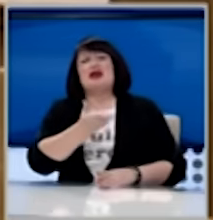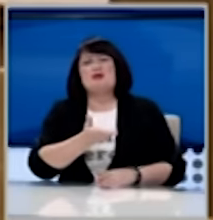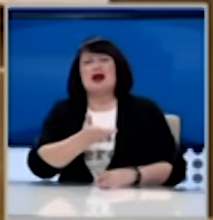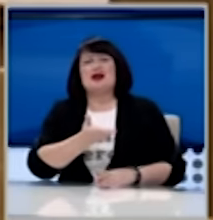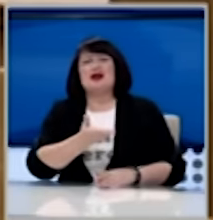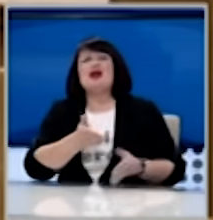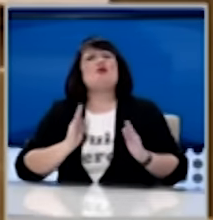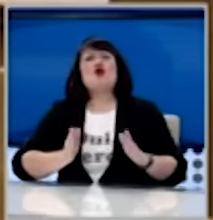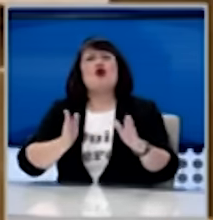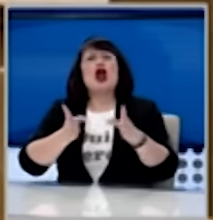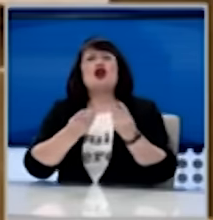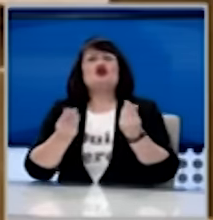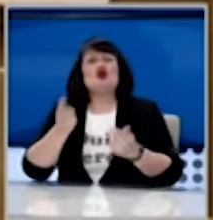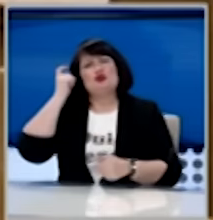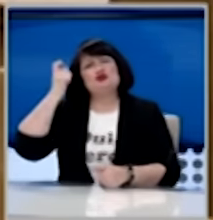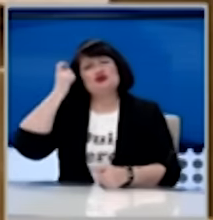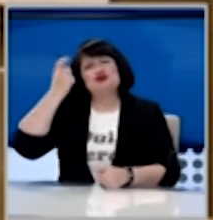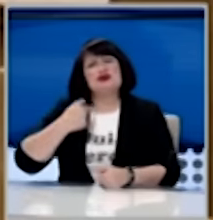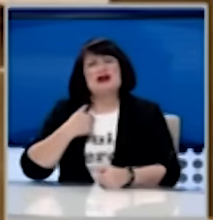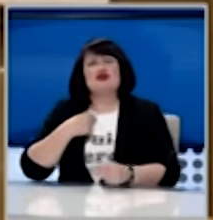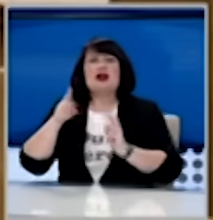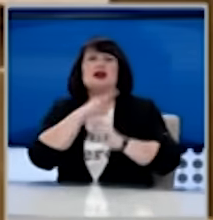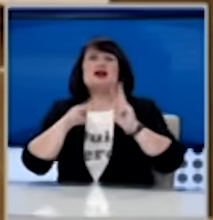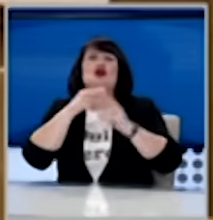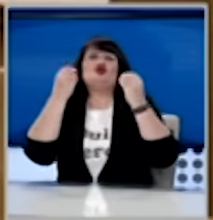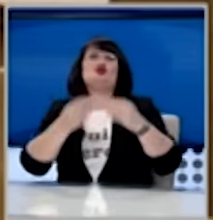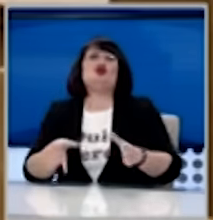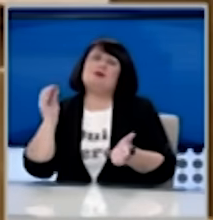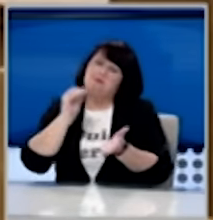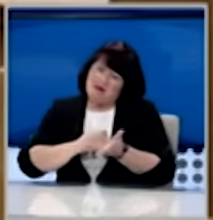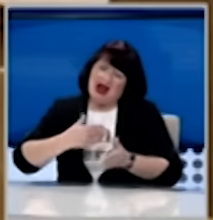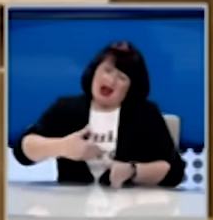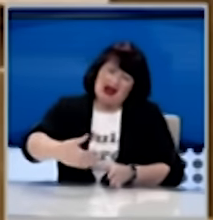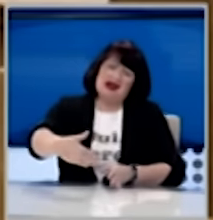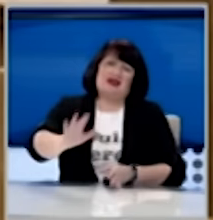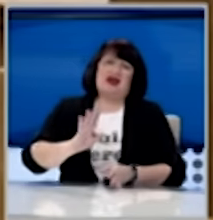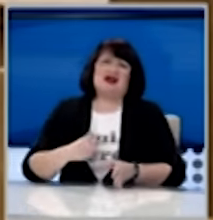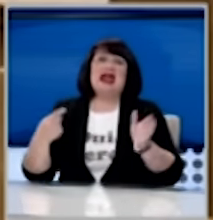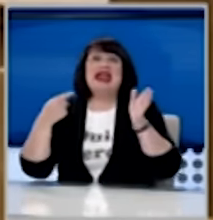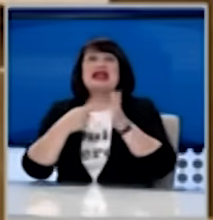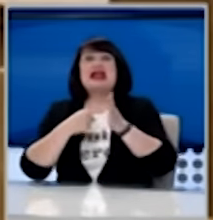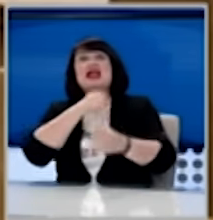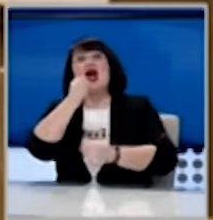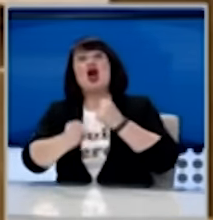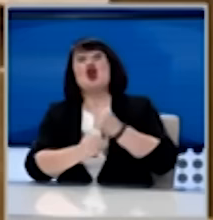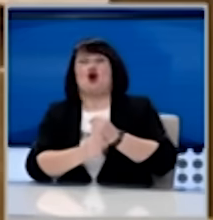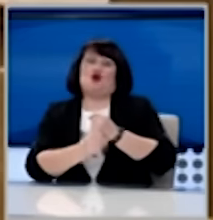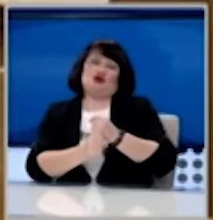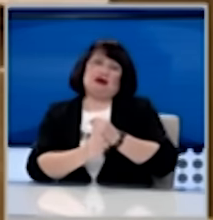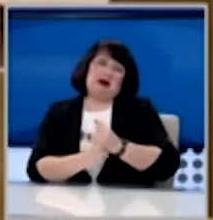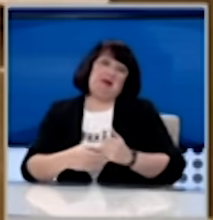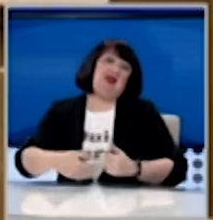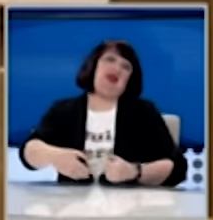πορεύονται με τη λογική ότι τέτοια κακοκαιρία θα ξανάρθει σε 1000 χρόνια όπως μας